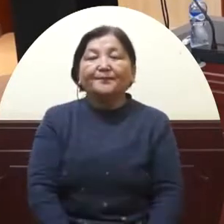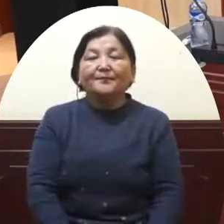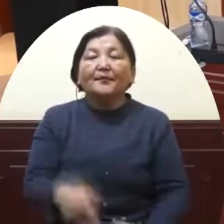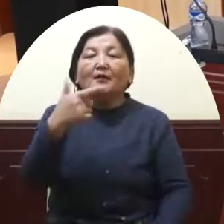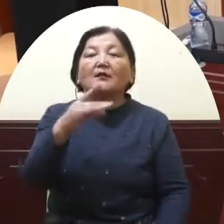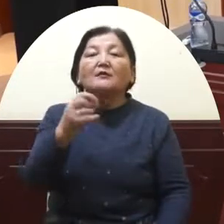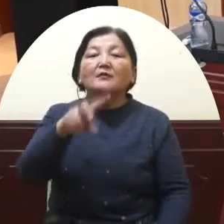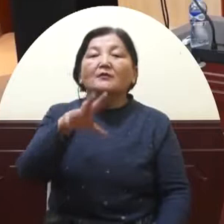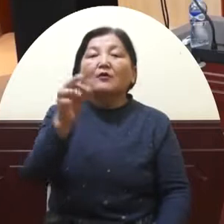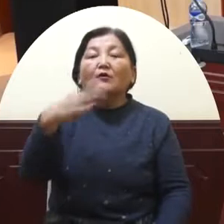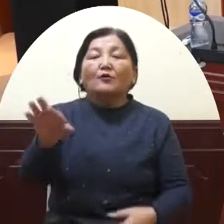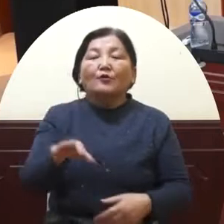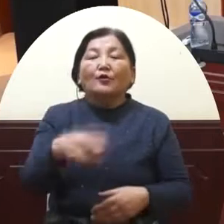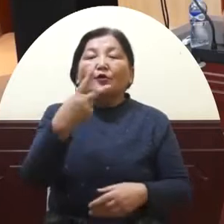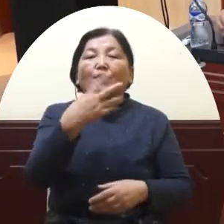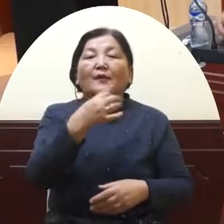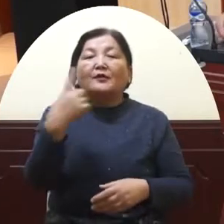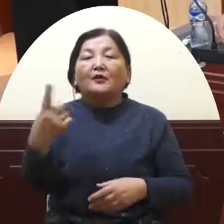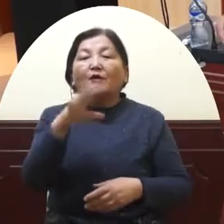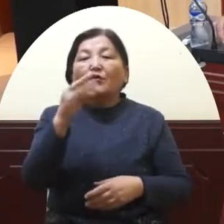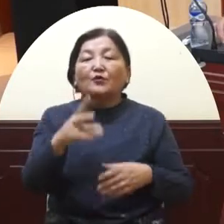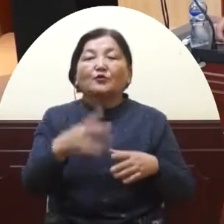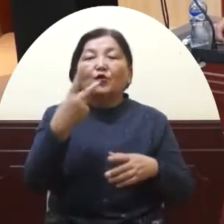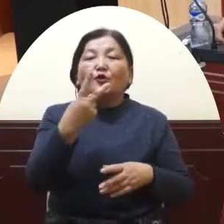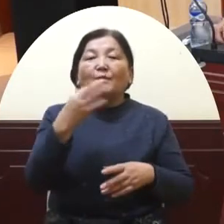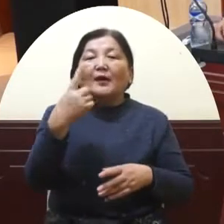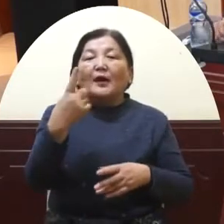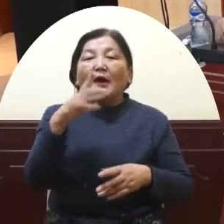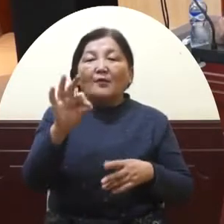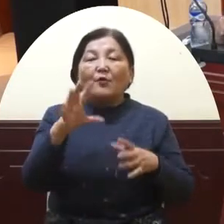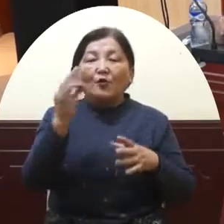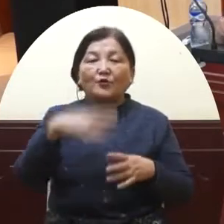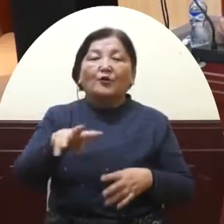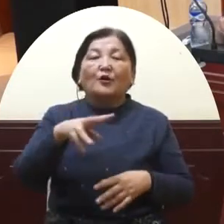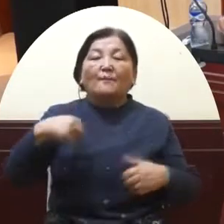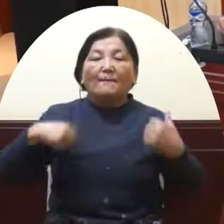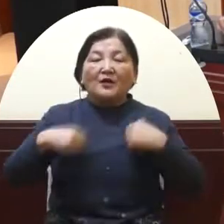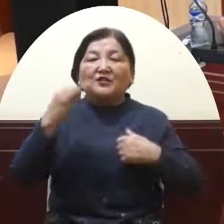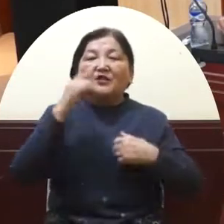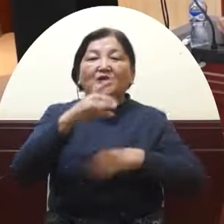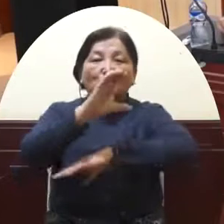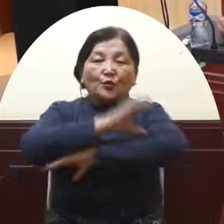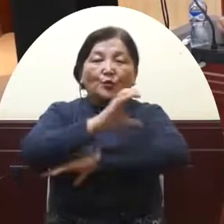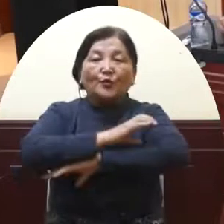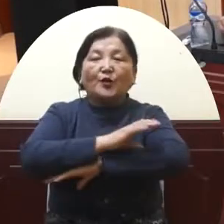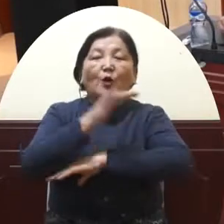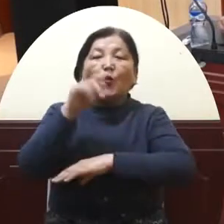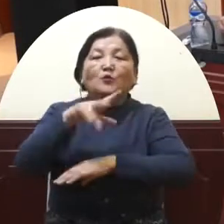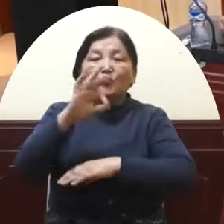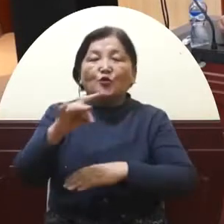Э.Гэрэлт-Од нь 2001 оноос 2010 онд Монгол улсын багшийн сургуулийн улс төр